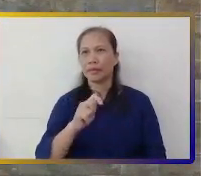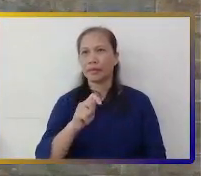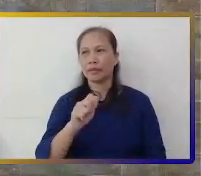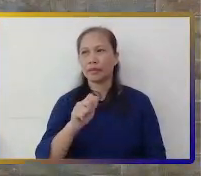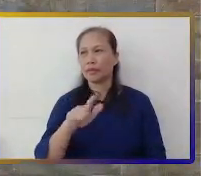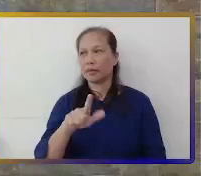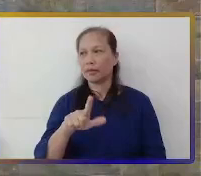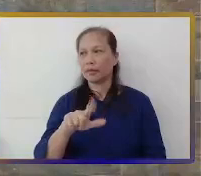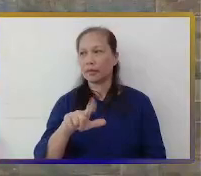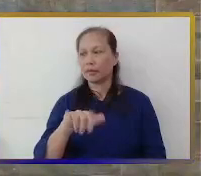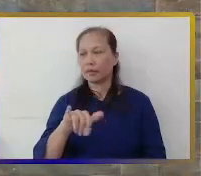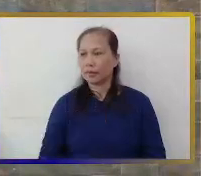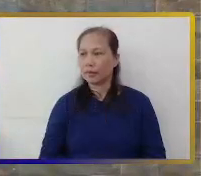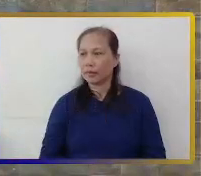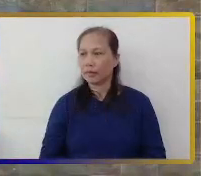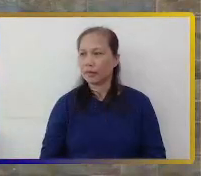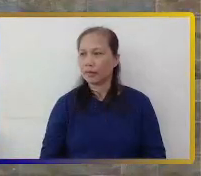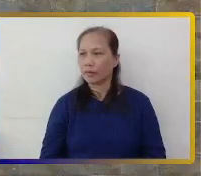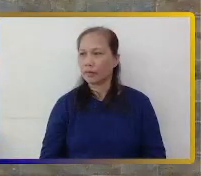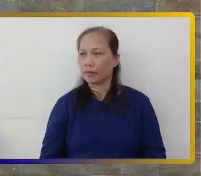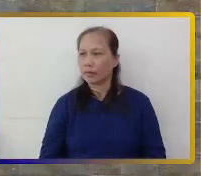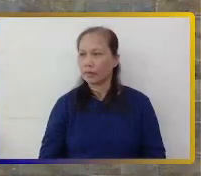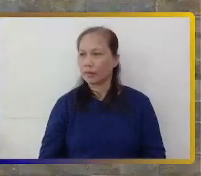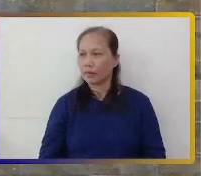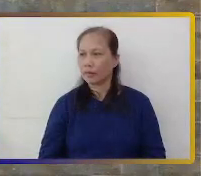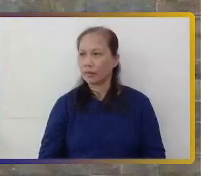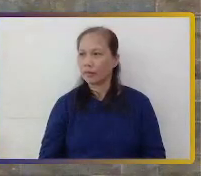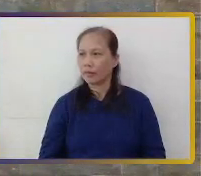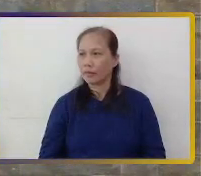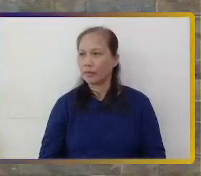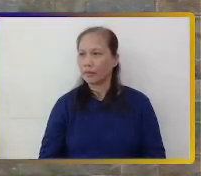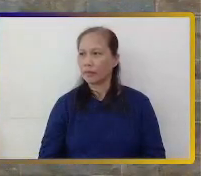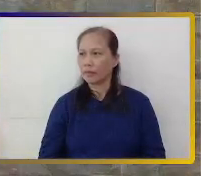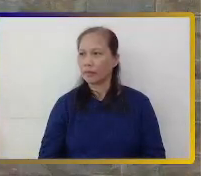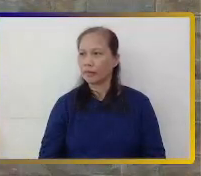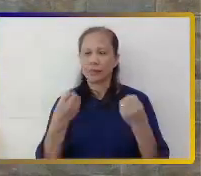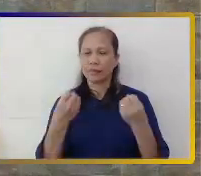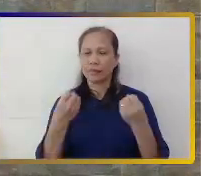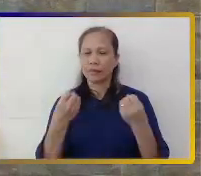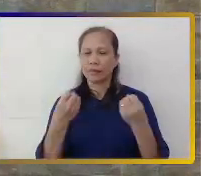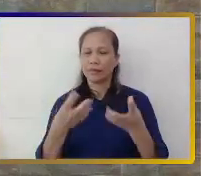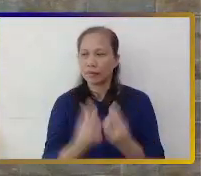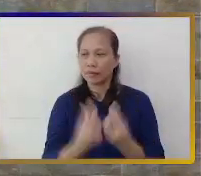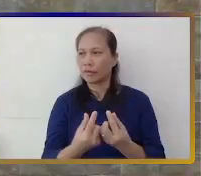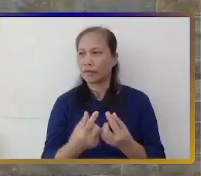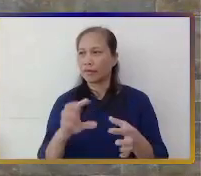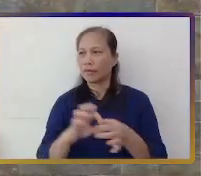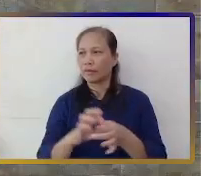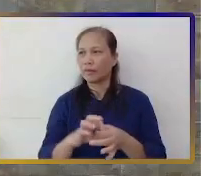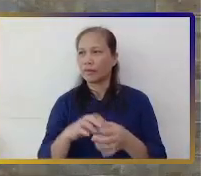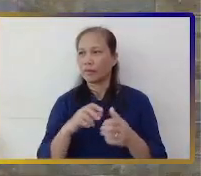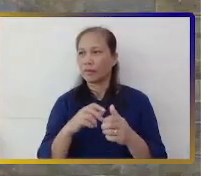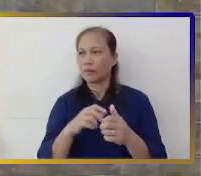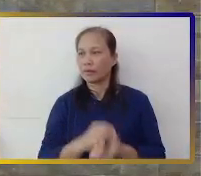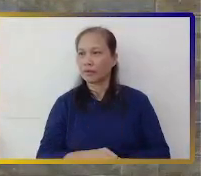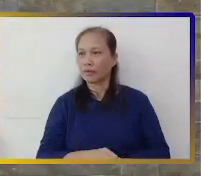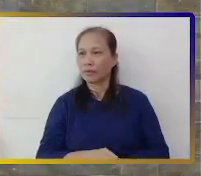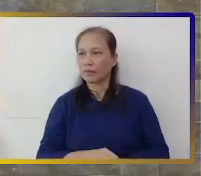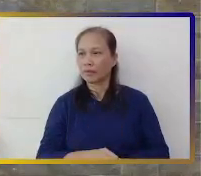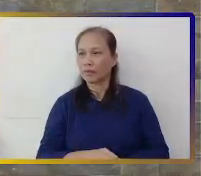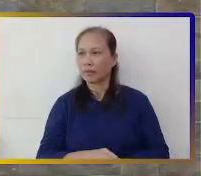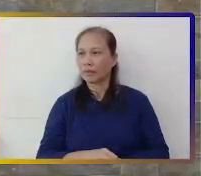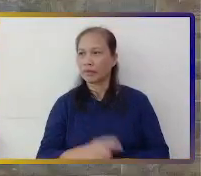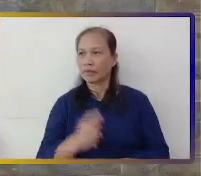mga petr brans Hen rans and even itong albanes mismo Itong mga albanes ay kinilala as